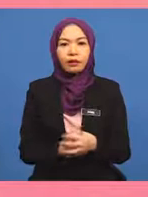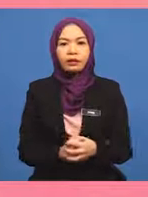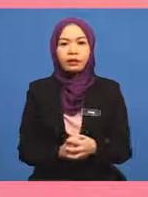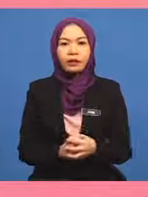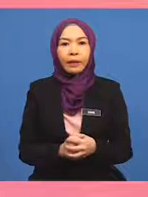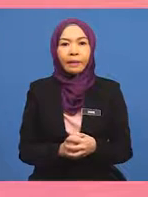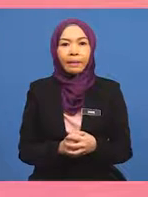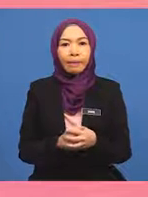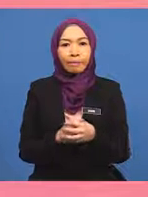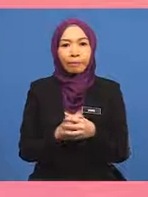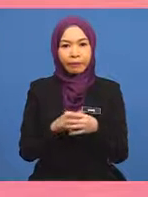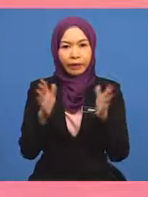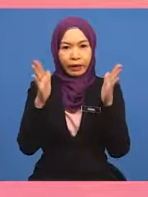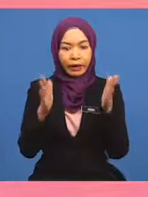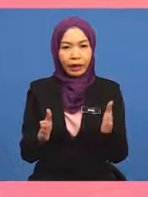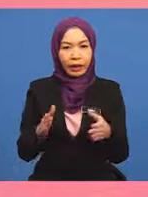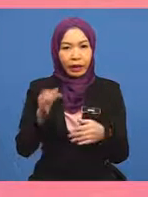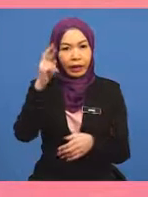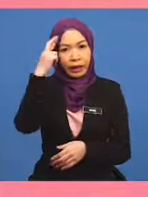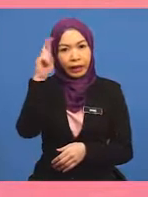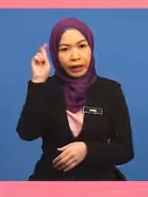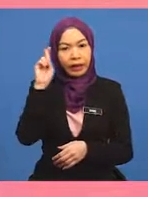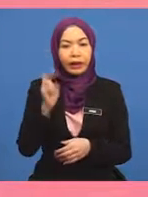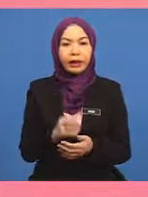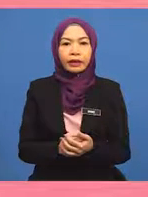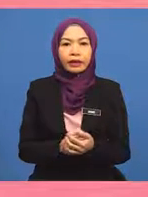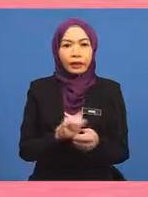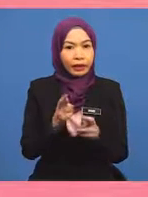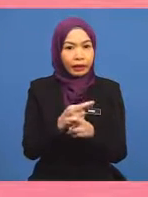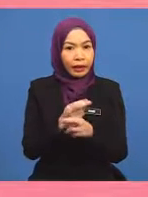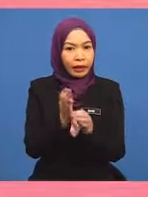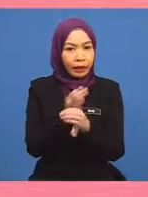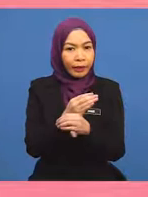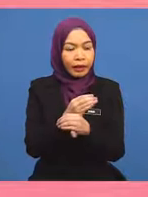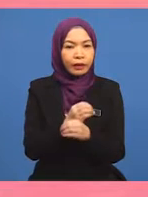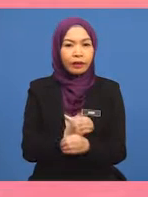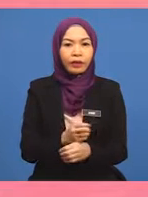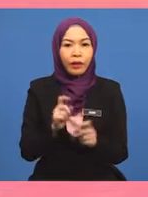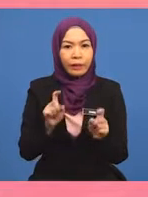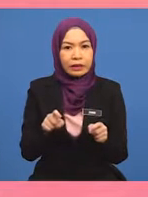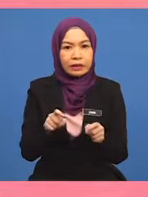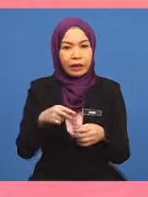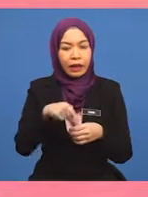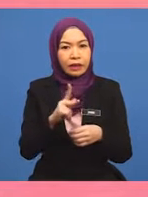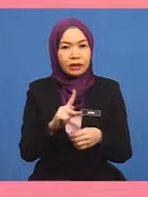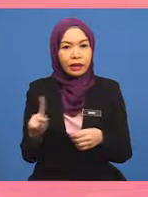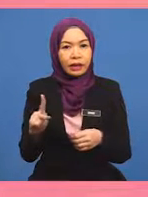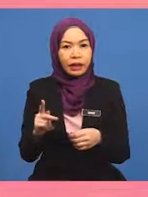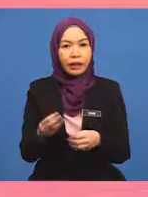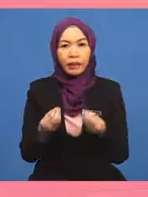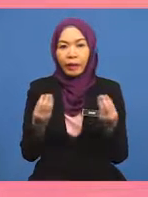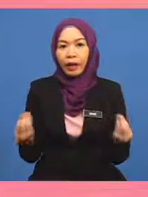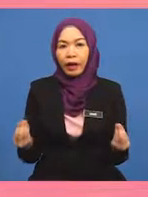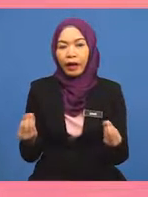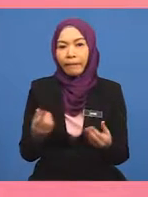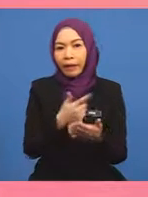Pereka bentuk perlu menghasilkan beberapa lakaran reka bentuk. Lakaran